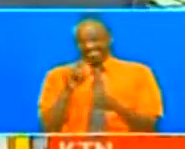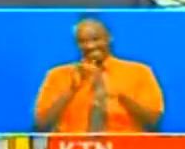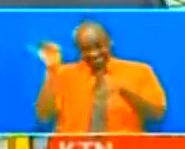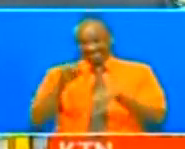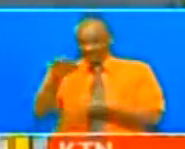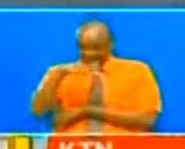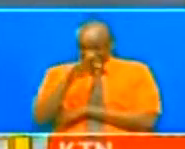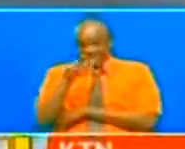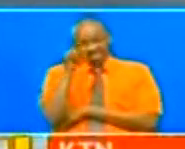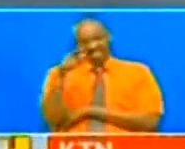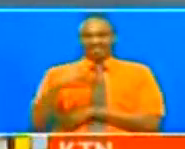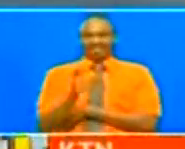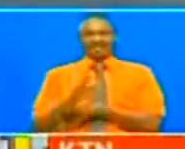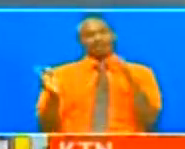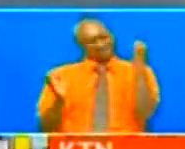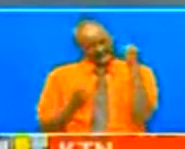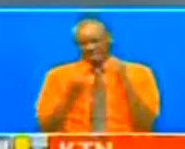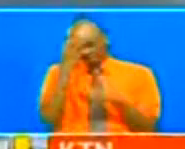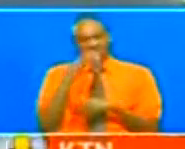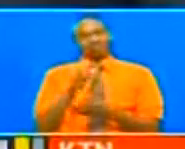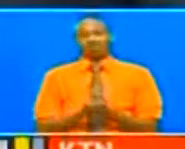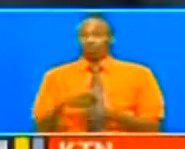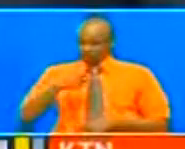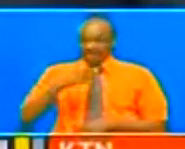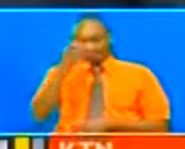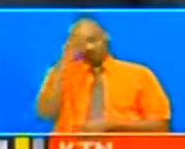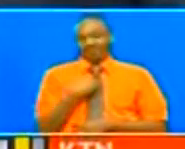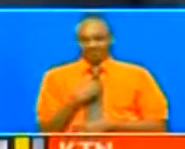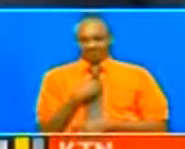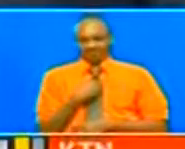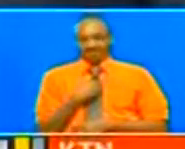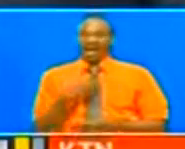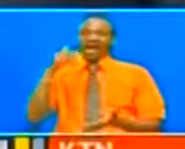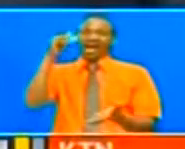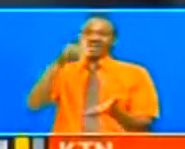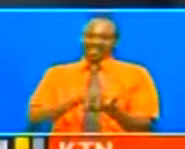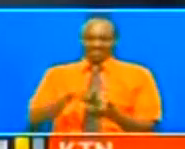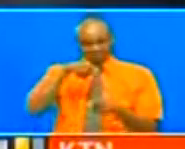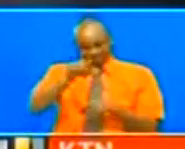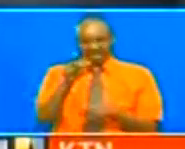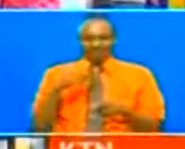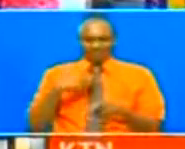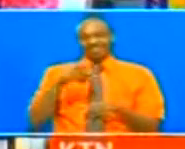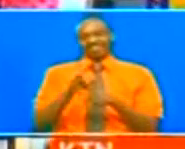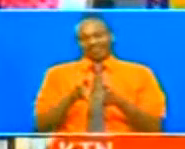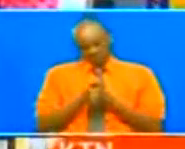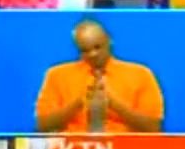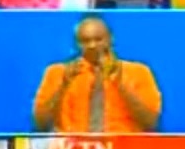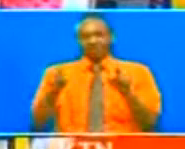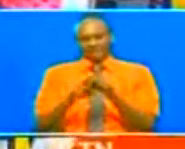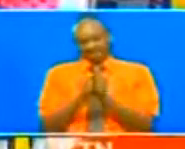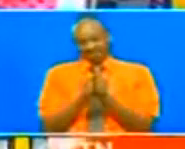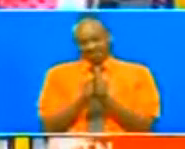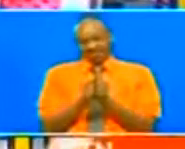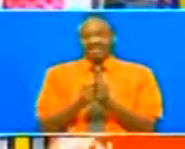area, that snake is badly annoyed. We are annoyed. Kwa mara nyingine tena wamepatana katika njia panda, muungano